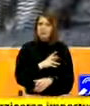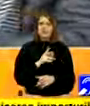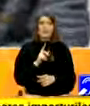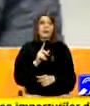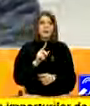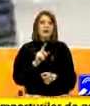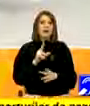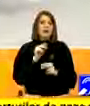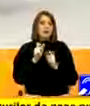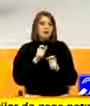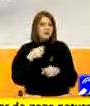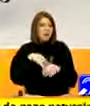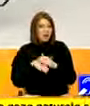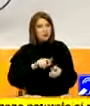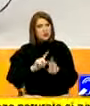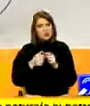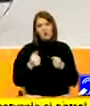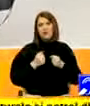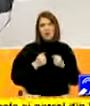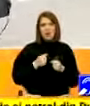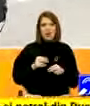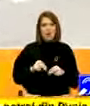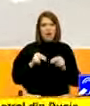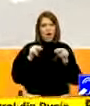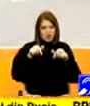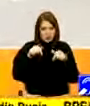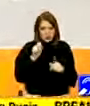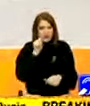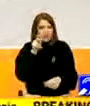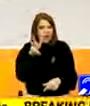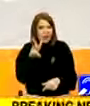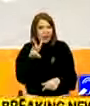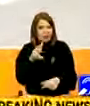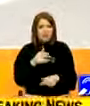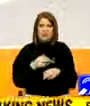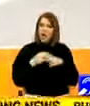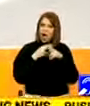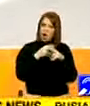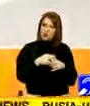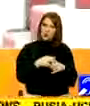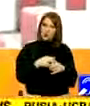refugiați, fie că vorbim de voluntarii care vin aici zi de zi să-și arate compasiunea și sprijinul.